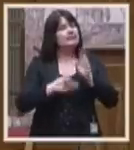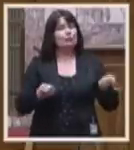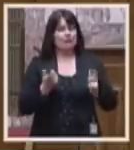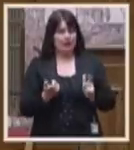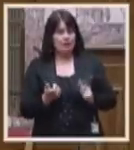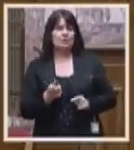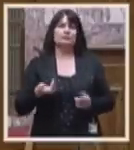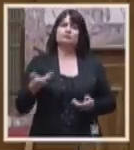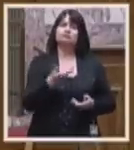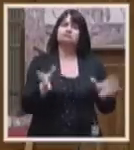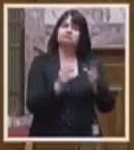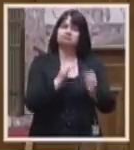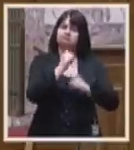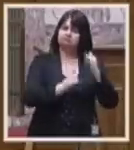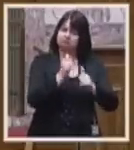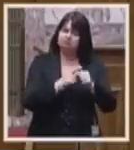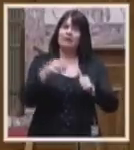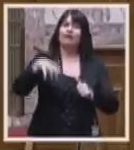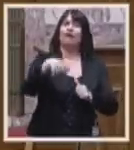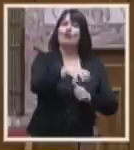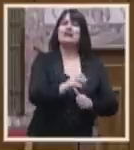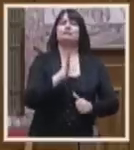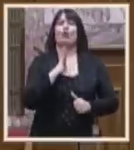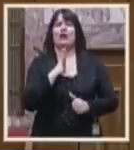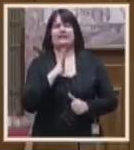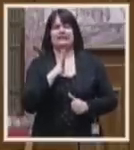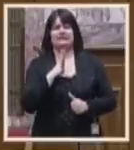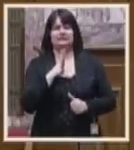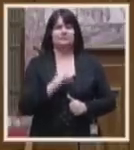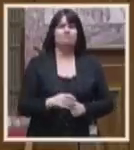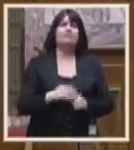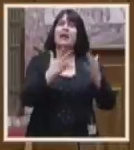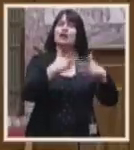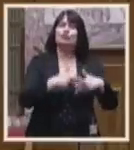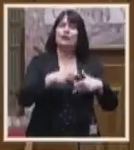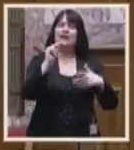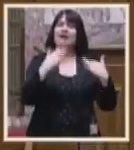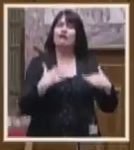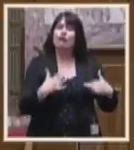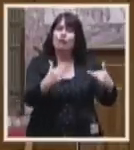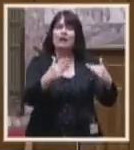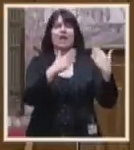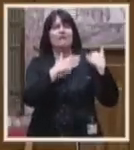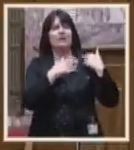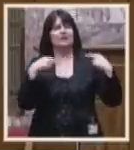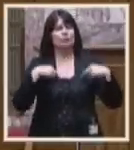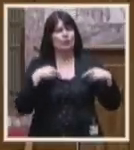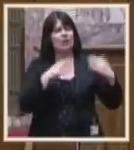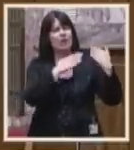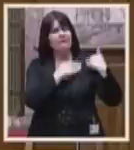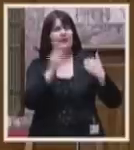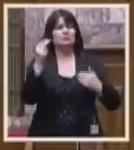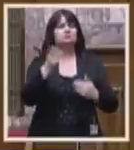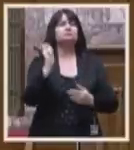πολίτες, το διαδίκτυο, τους φορείς. Από τη λειτουργία της Βουλής, τον αριθμό, την ευθύνη υπουργών, των βουλευτών, τη χρηματοδότηση